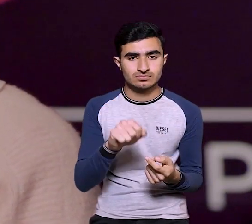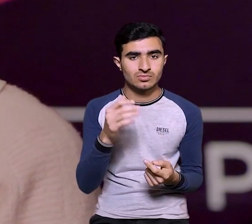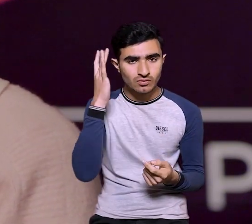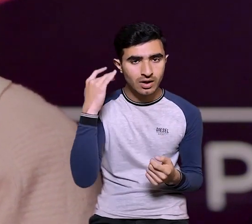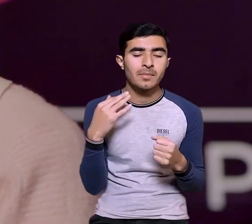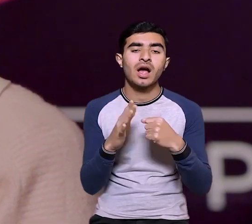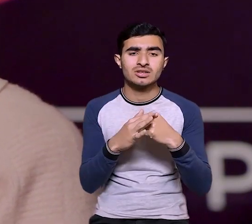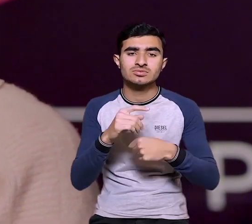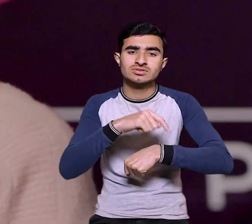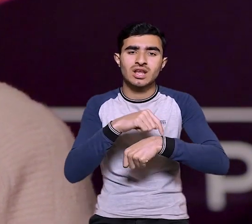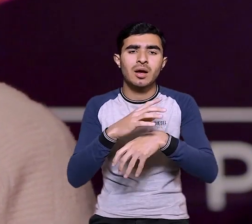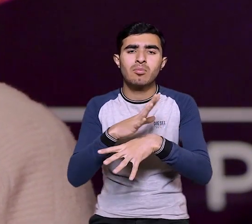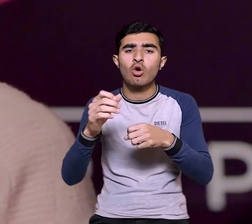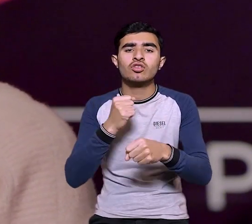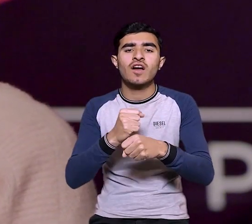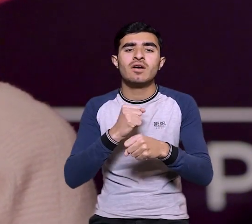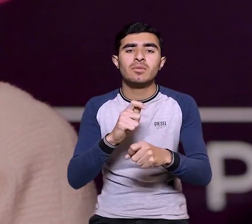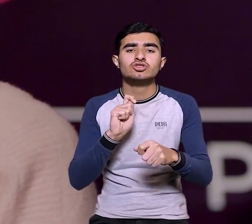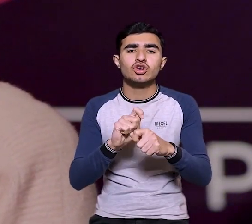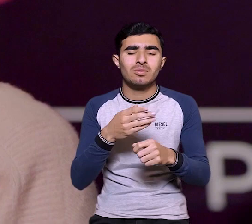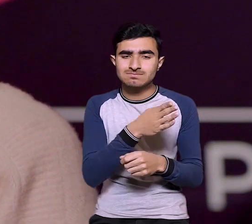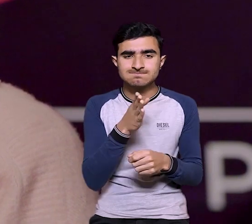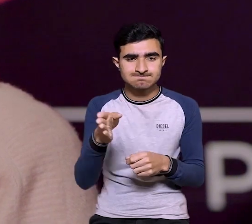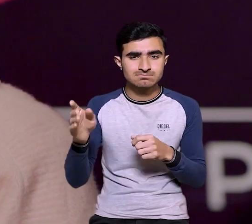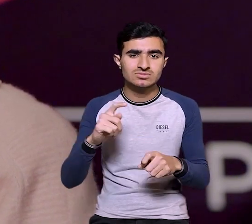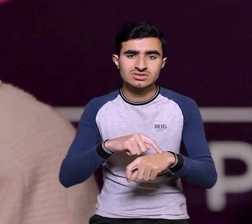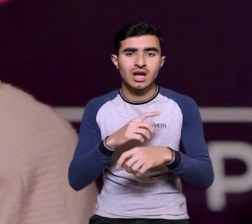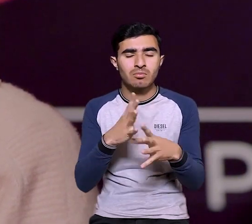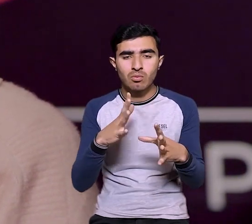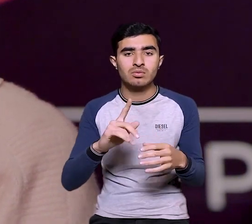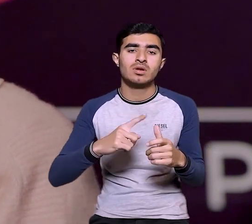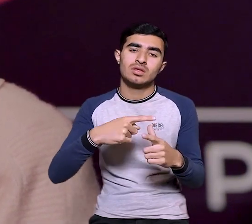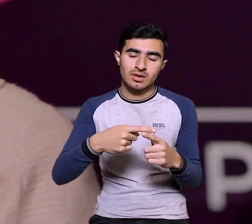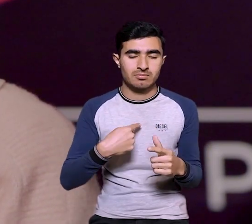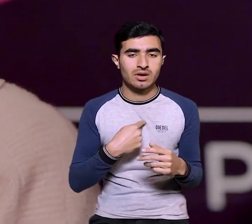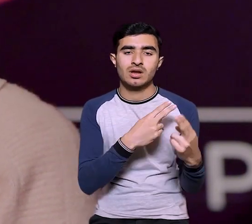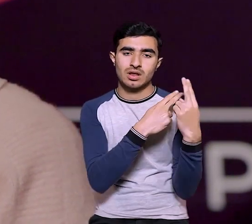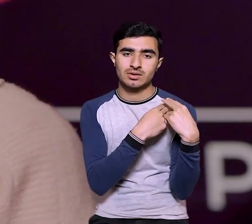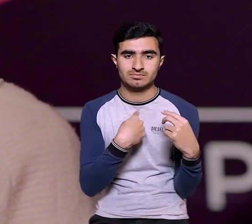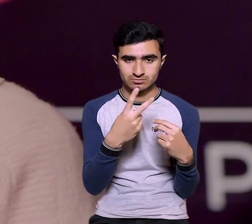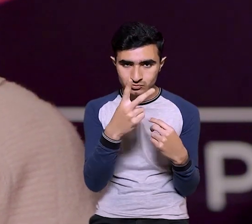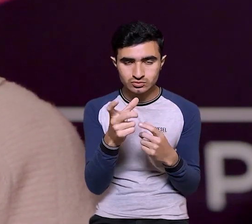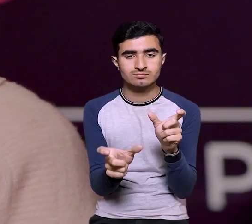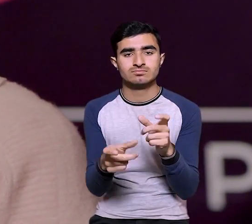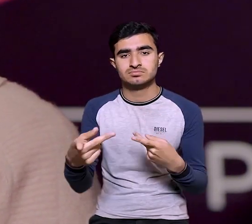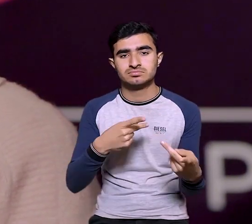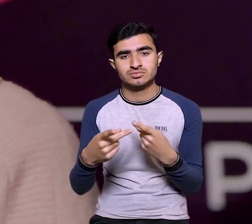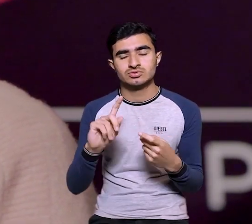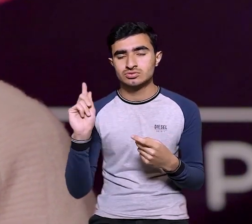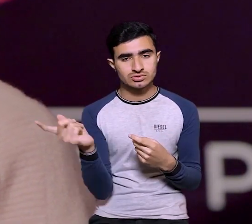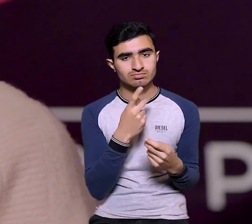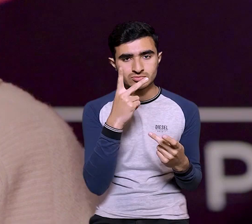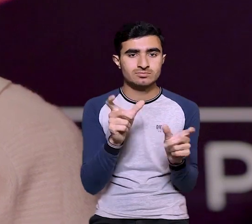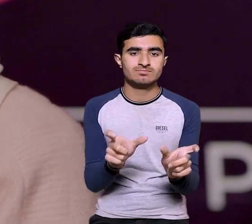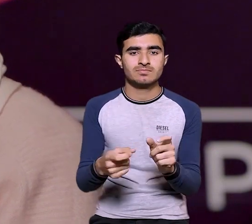डोंट हैव टाइम, और मैं तो गवर्नमेंट जॉब में इतना बिजी हूँ, तो यू हैव टू टेक केयर। सो दिस इज़ हाउ आई एंडेड अप